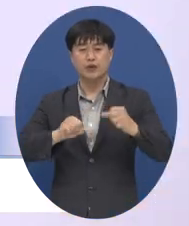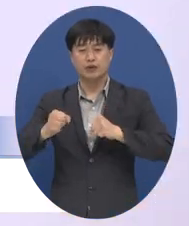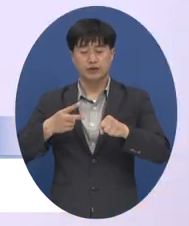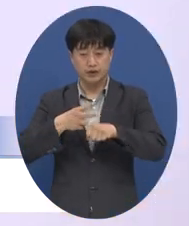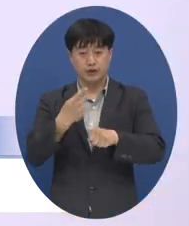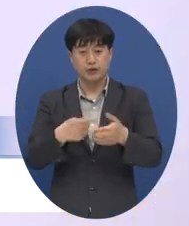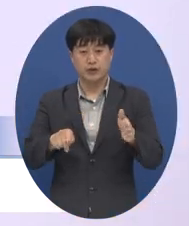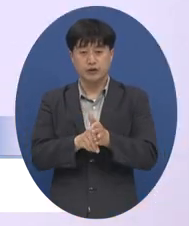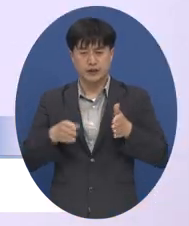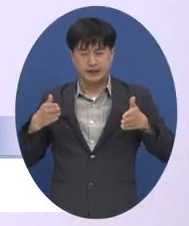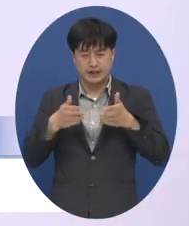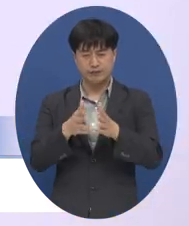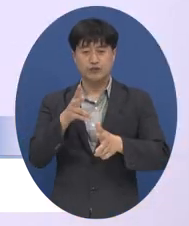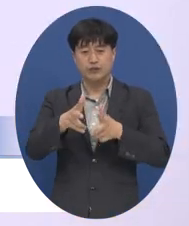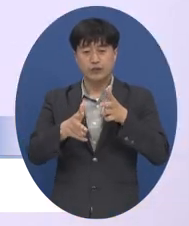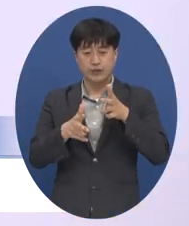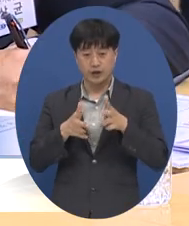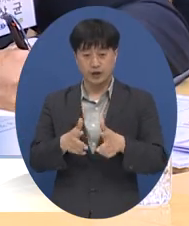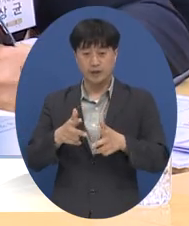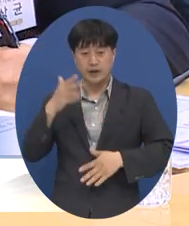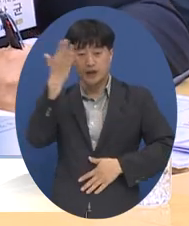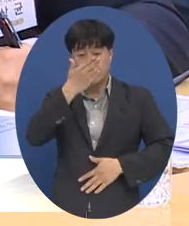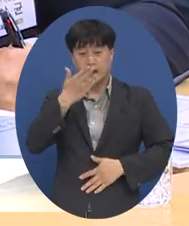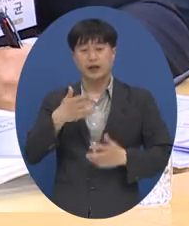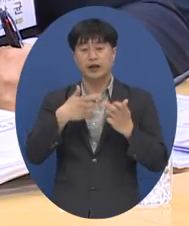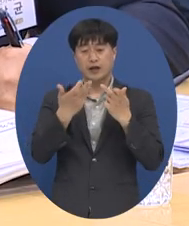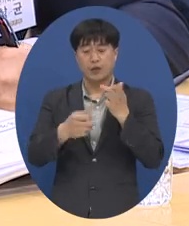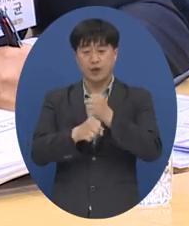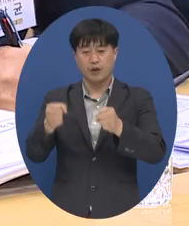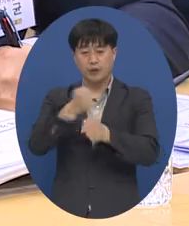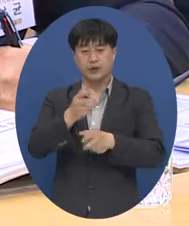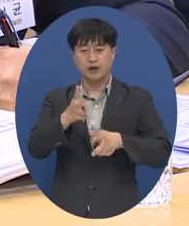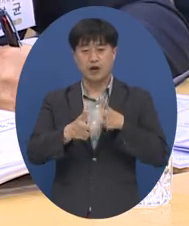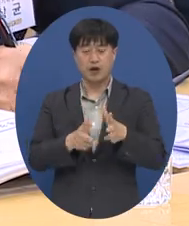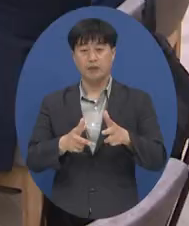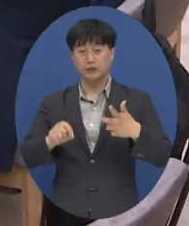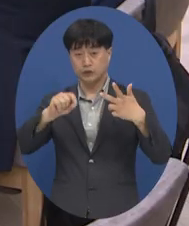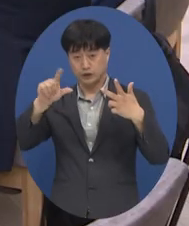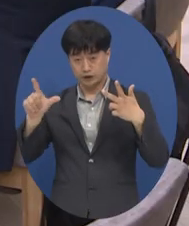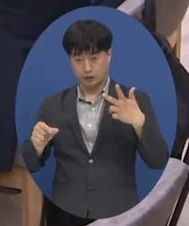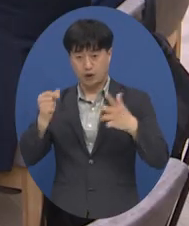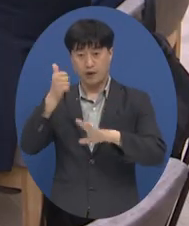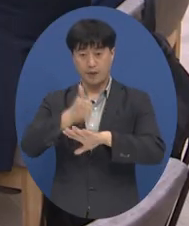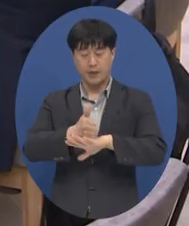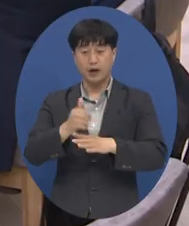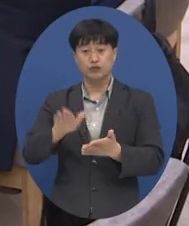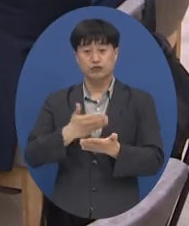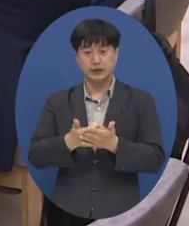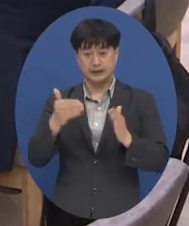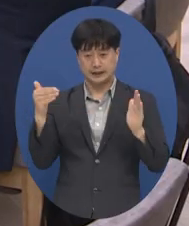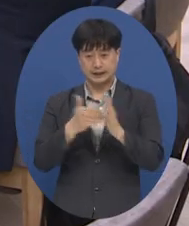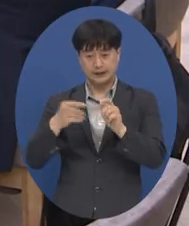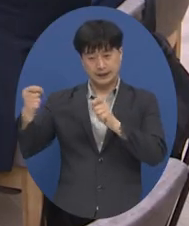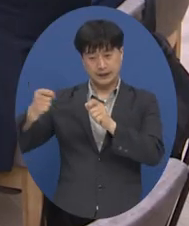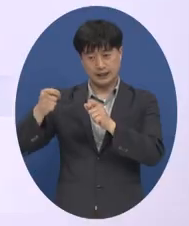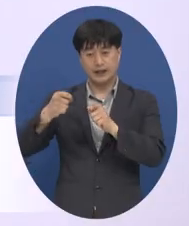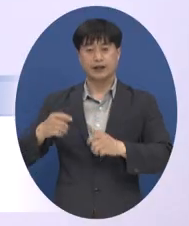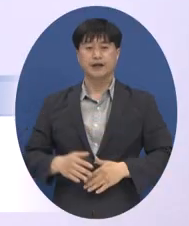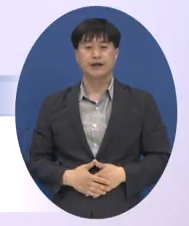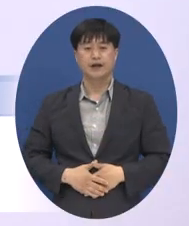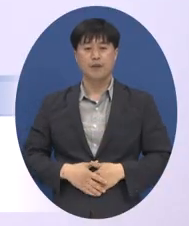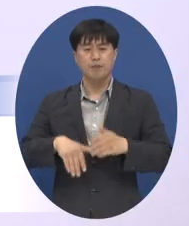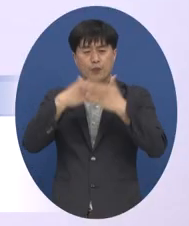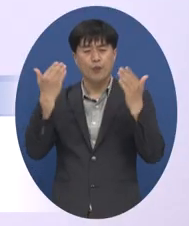위해 역점 사업으로 추진된 청정하천 계곡 복원 사업은 오는 7월 말 정비 완료를 앞두고 있습니다.